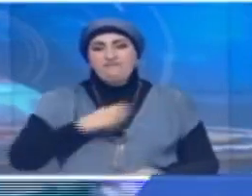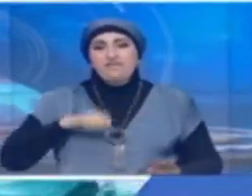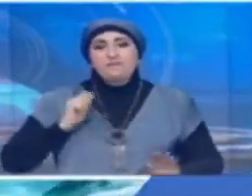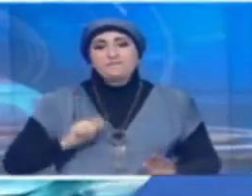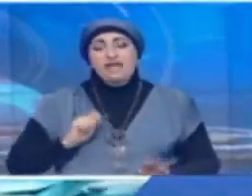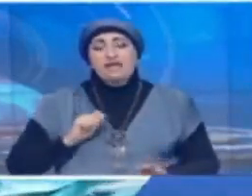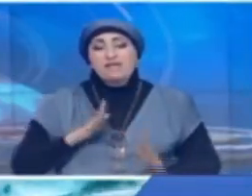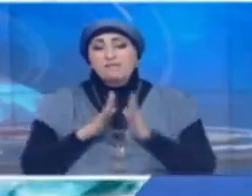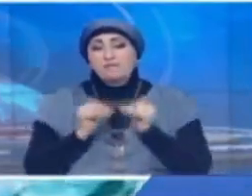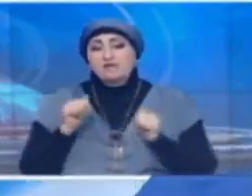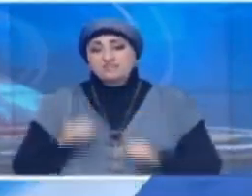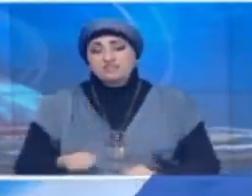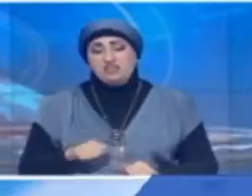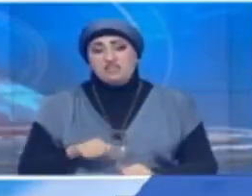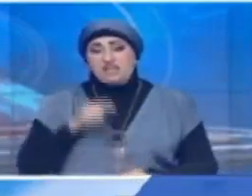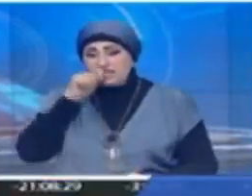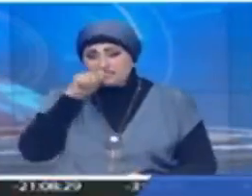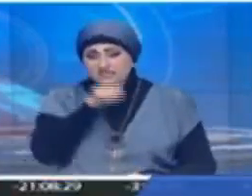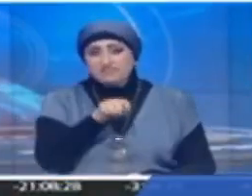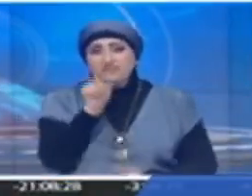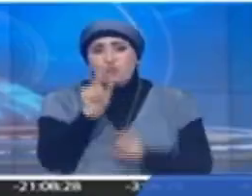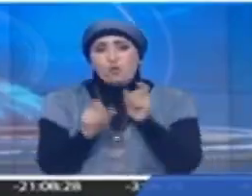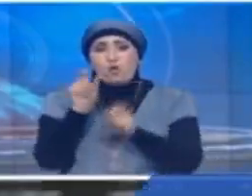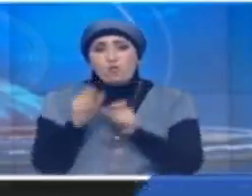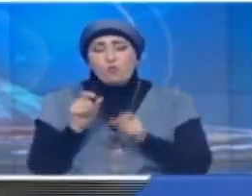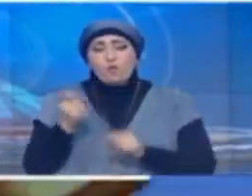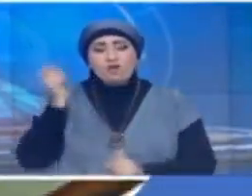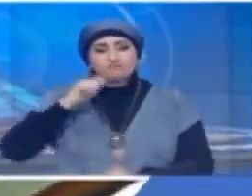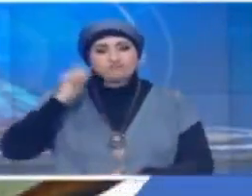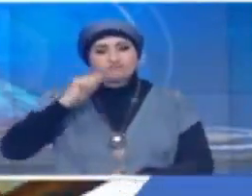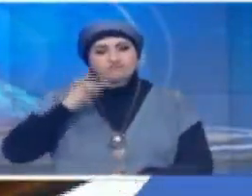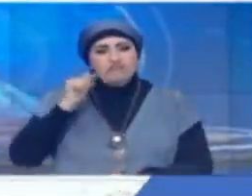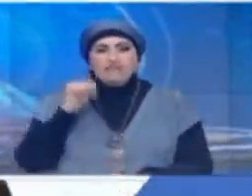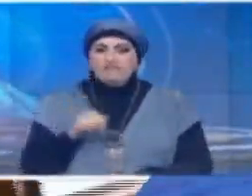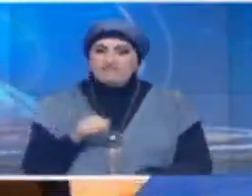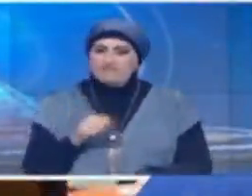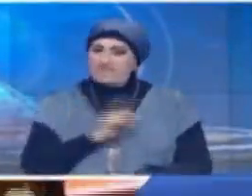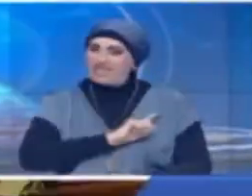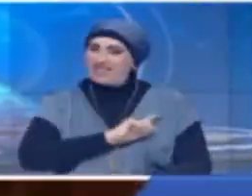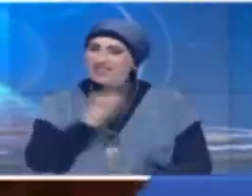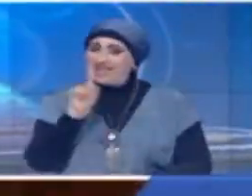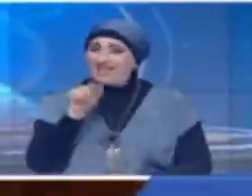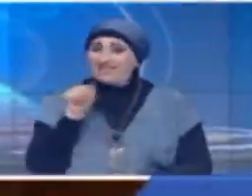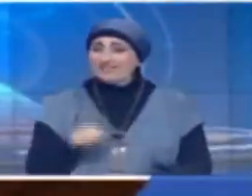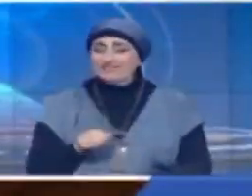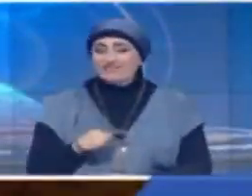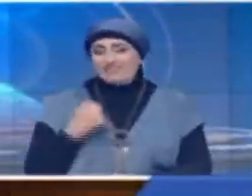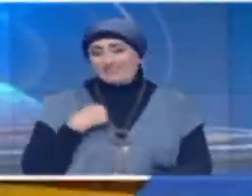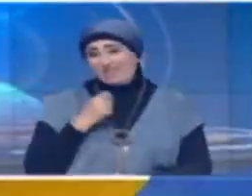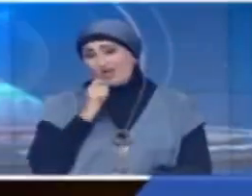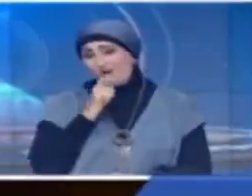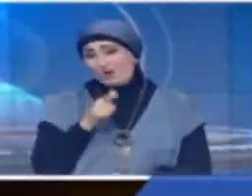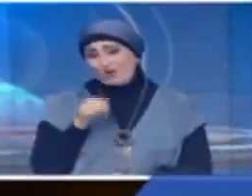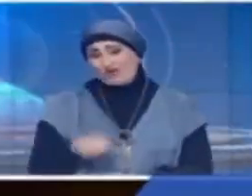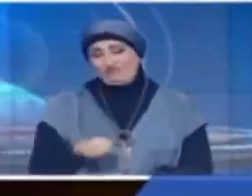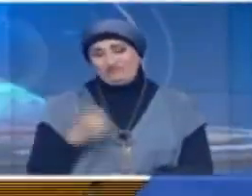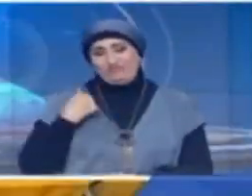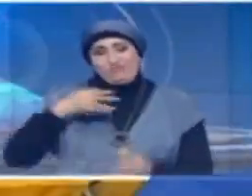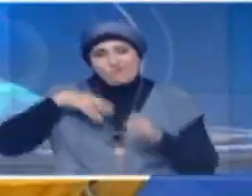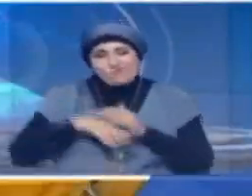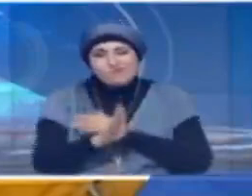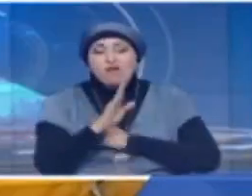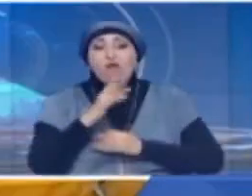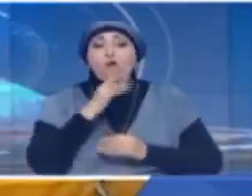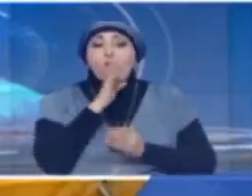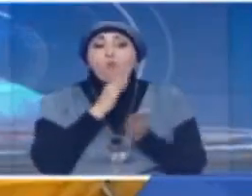ضد عناصر هذه الجماعة الإرهابية تصل إلى حد الخيانة العظمى، لأن طبعا تم حتى يعني تهريب وثائق